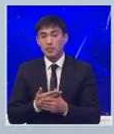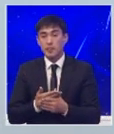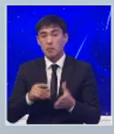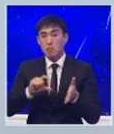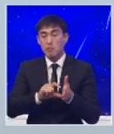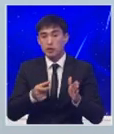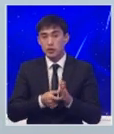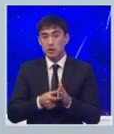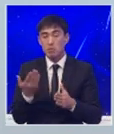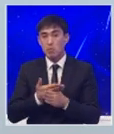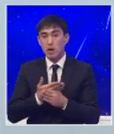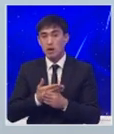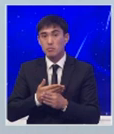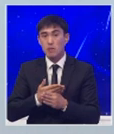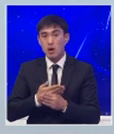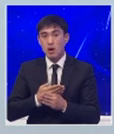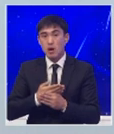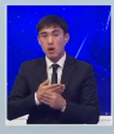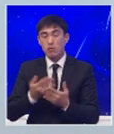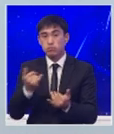помещением, помогаем коммуникациями, там,